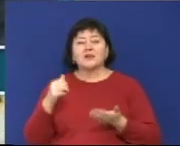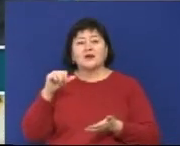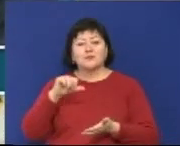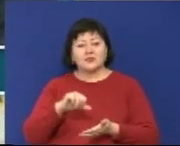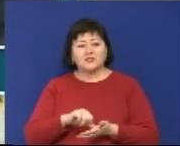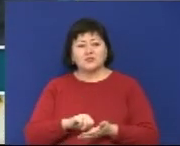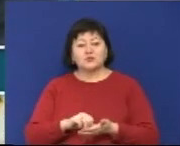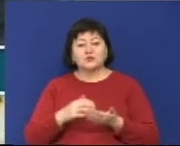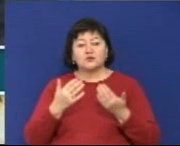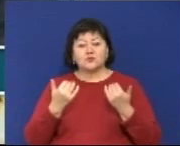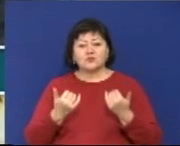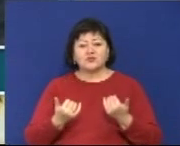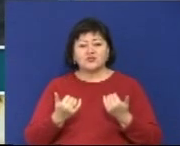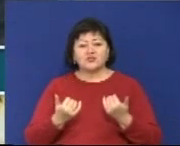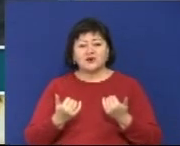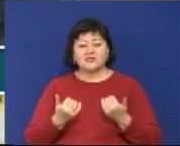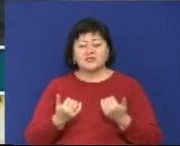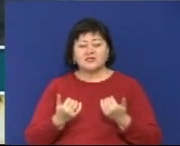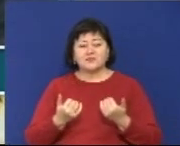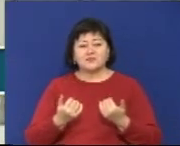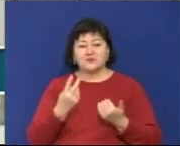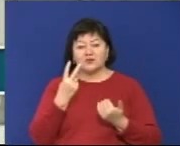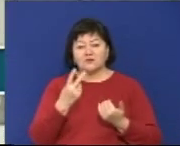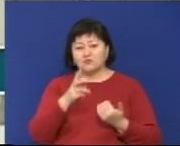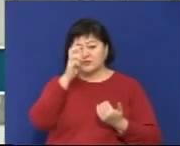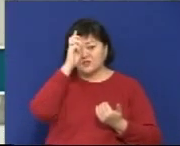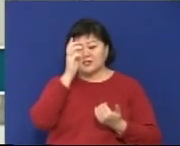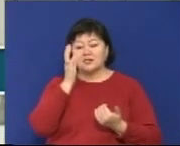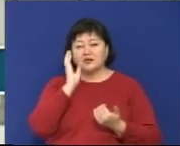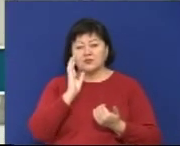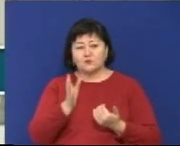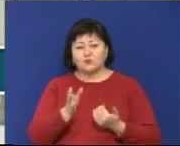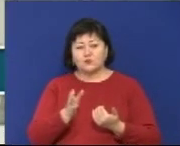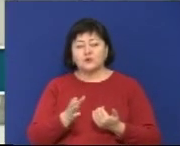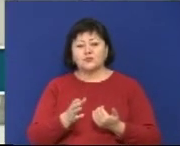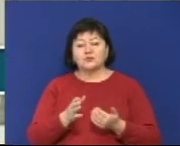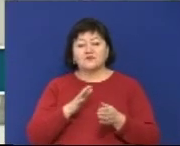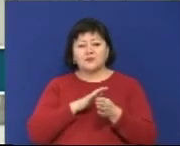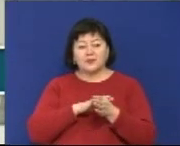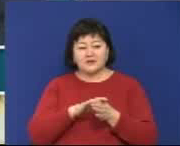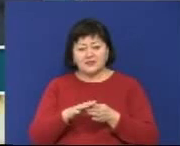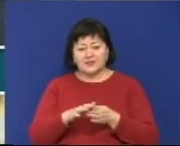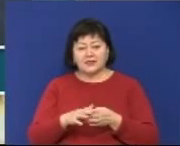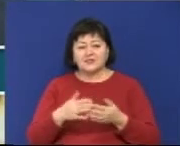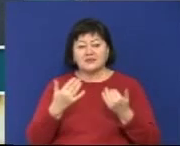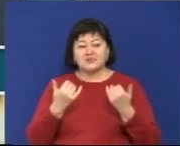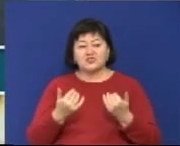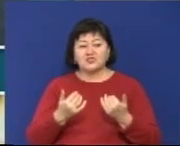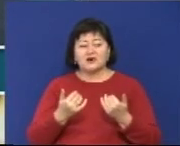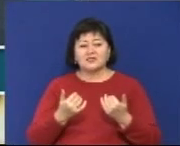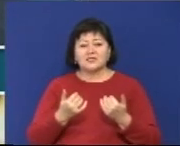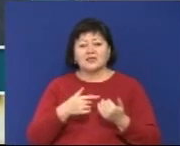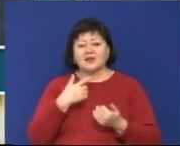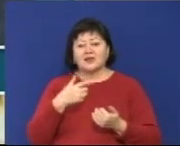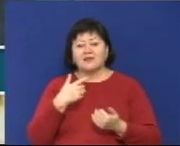в повестке дня наших стран. Полагаю, что они будут, естественно, реализовываться. Речь идет,